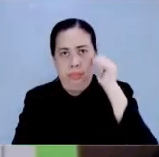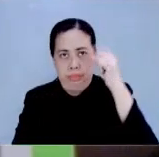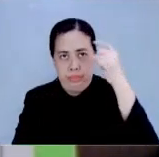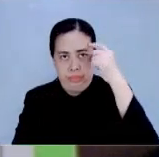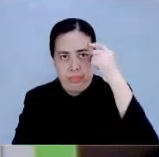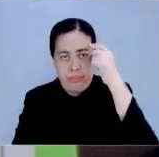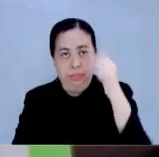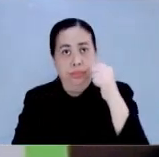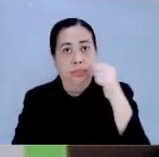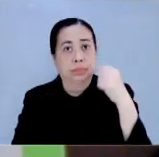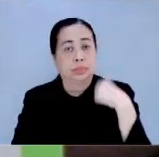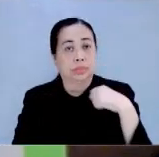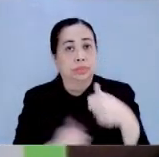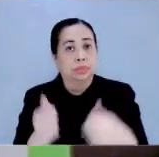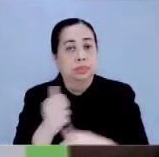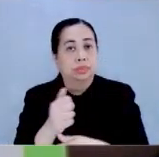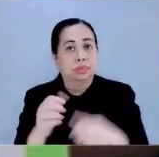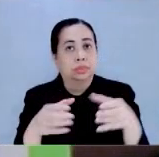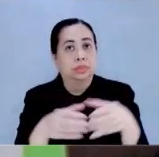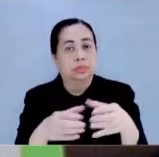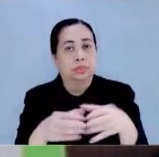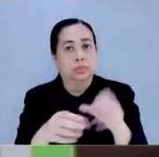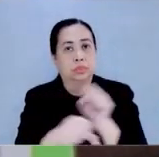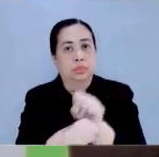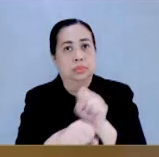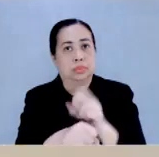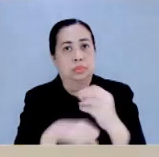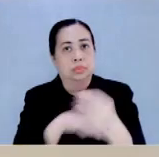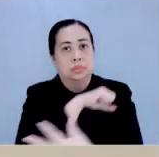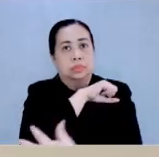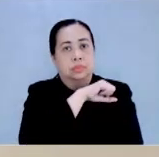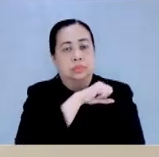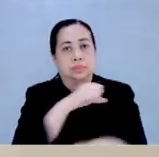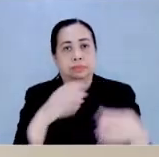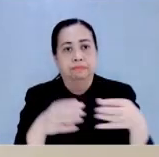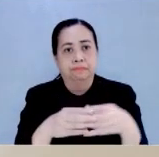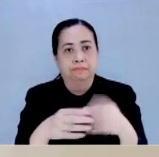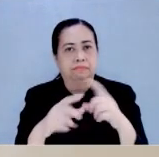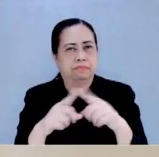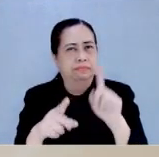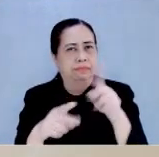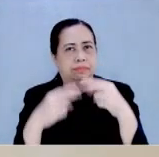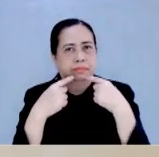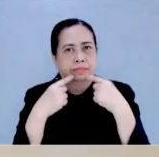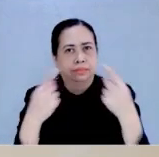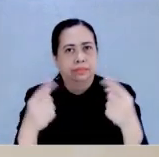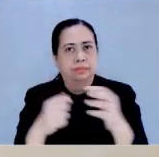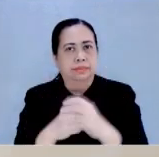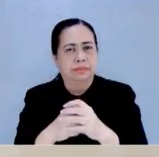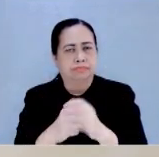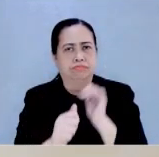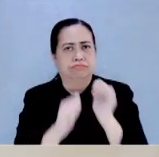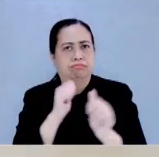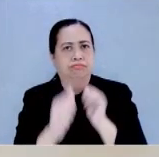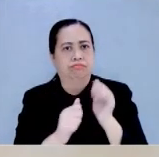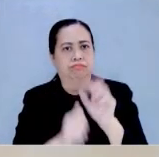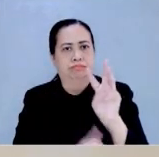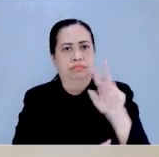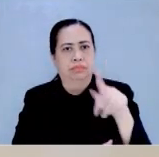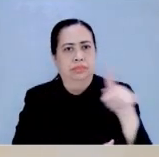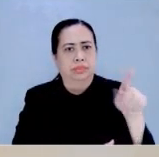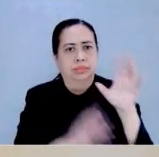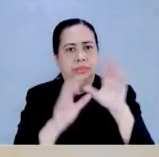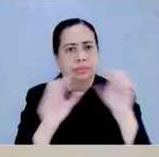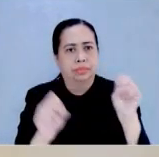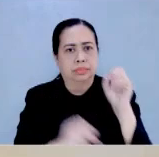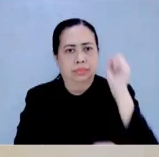Quiboloy kahapon sa ilalim ng partidong Workers and Peasants Party. Pero sa isang pahayag, itinanggi ni WPP President